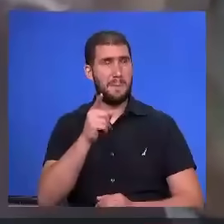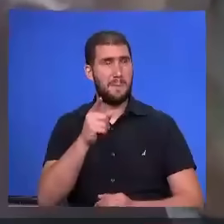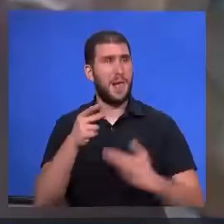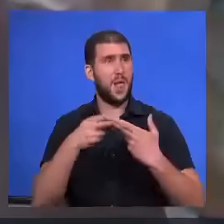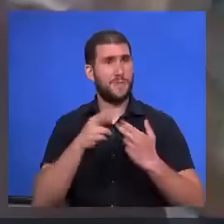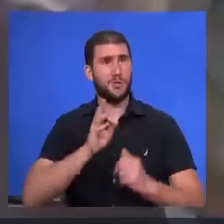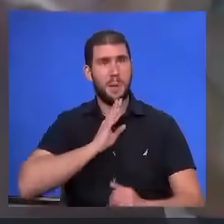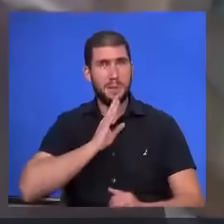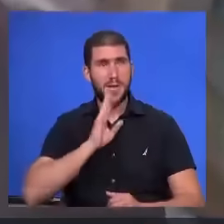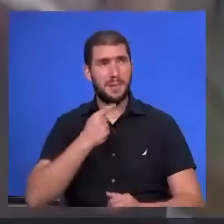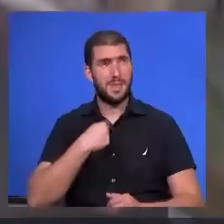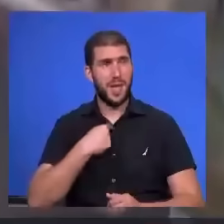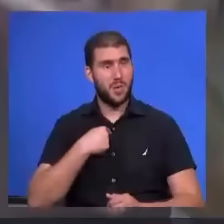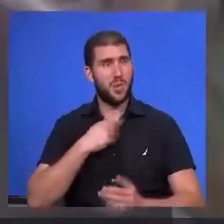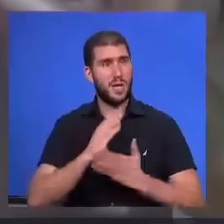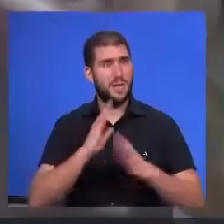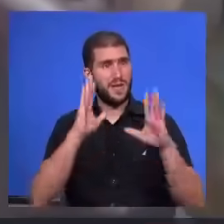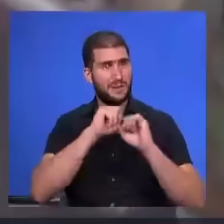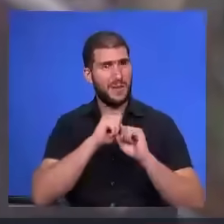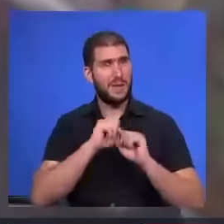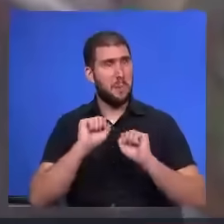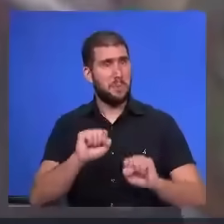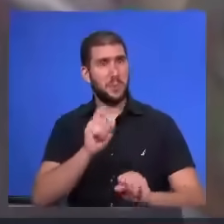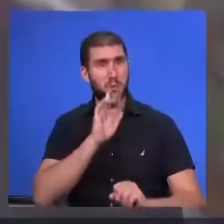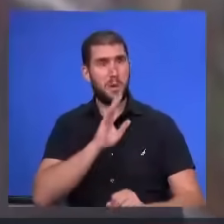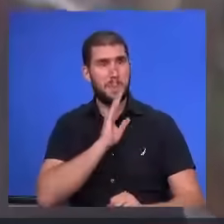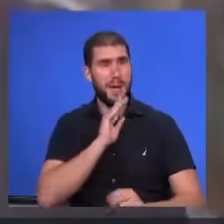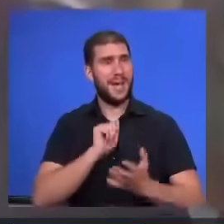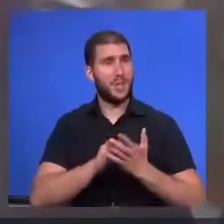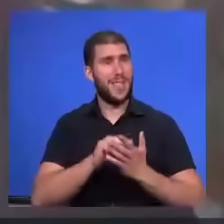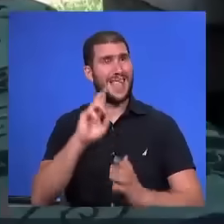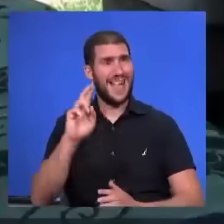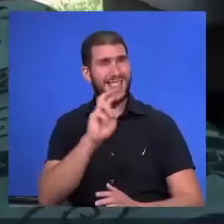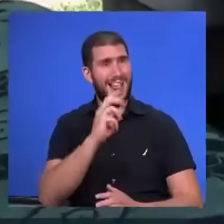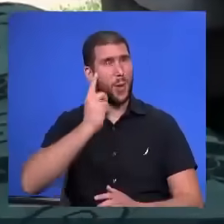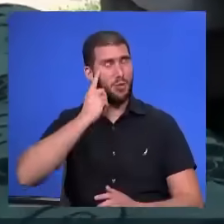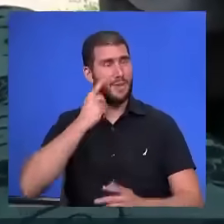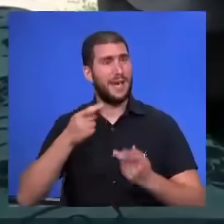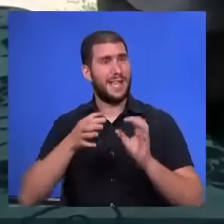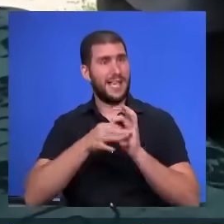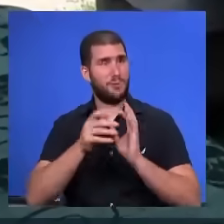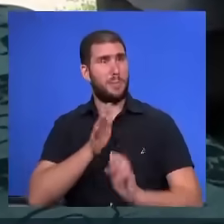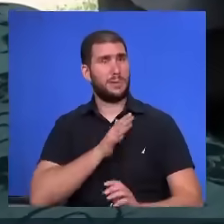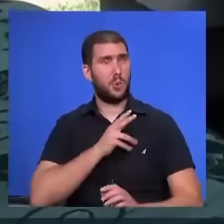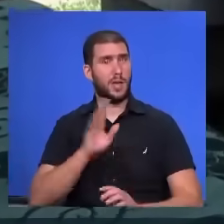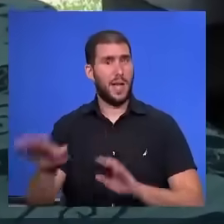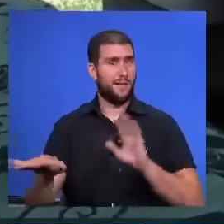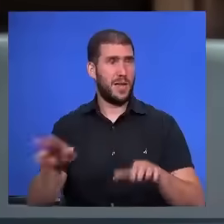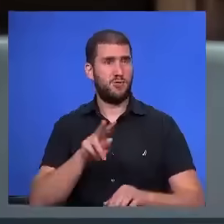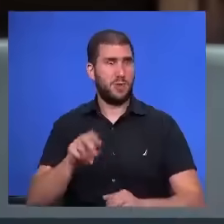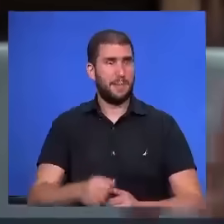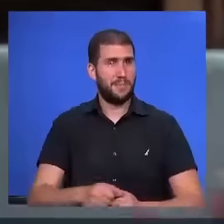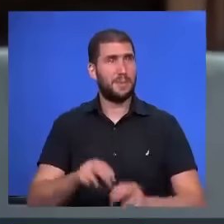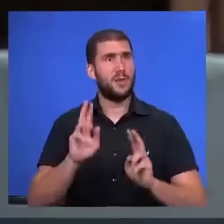שם. אם אנחנו נתפס כברוסורים, יש לנו בעיה כאן. העיתונאי ריאד עלי סבור שהחיבור הזה מסוכן לשני הצדדים.